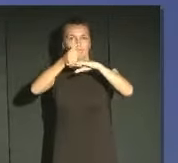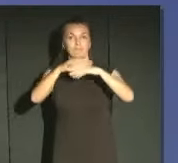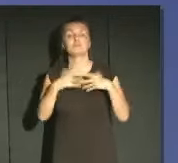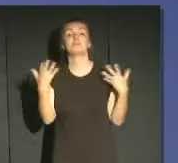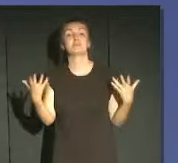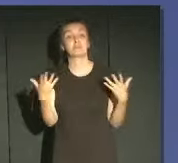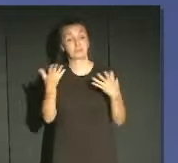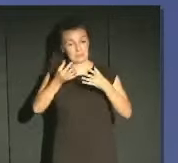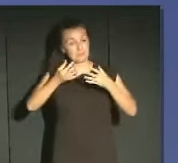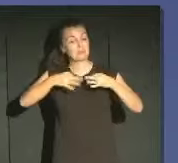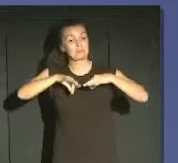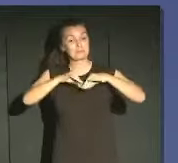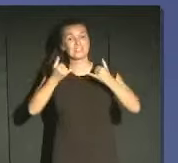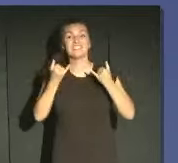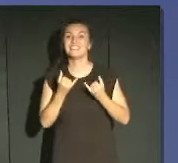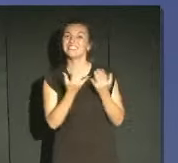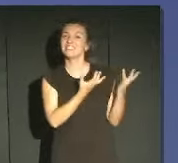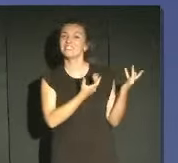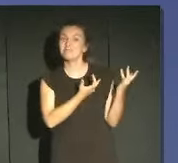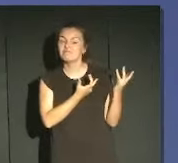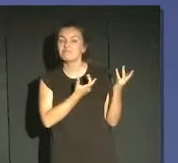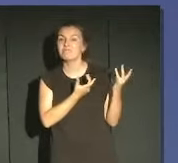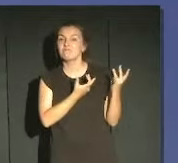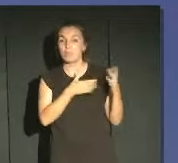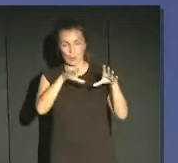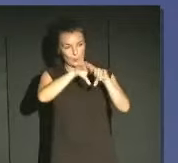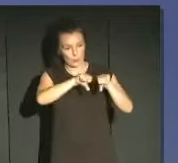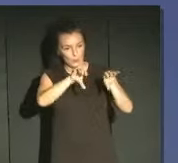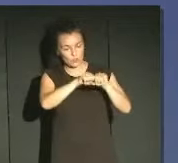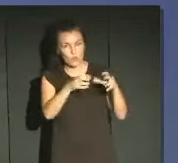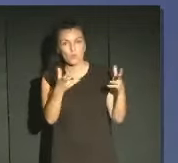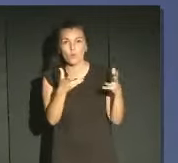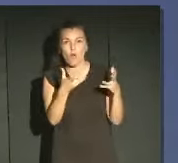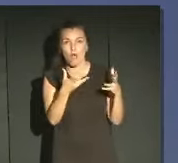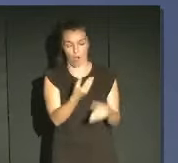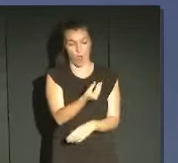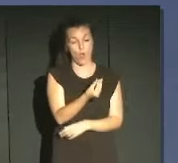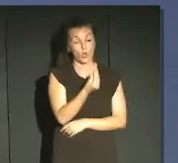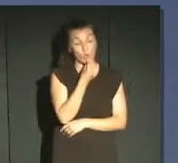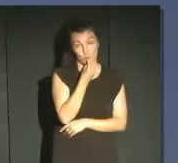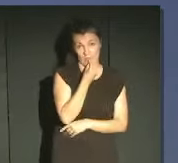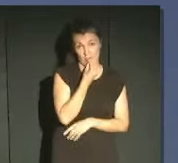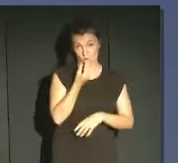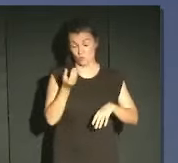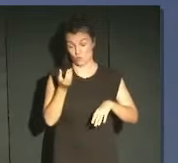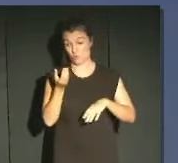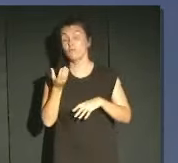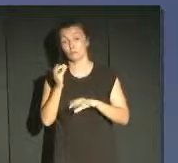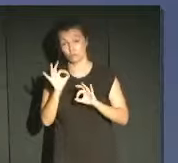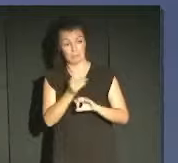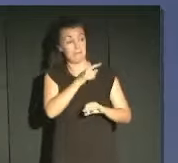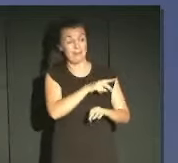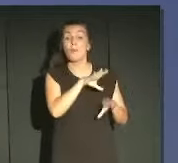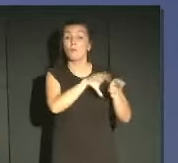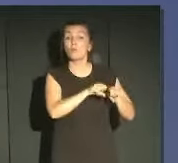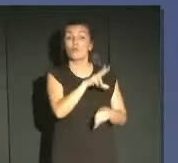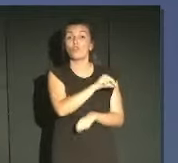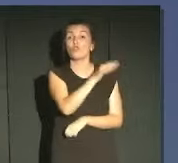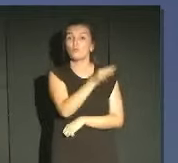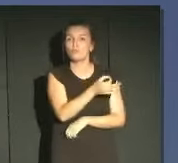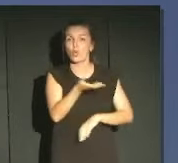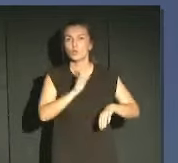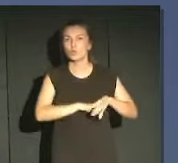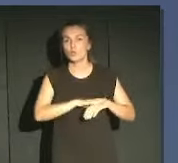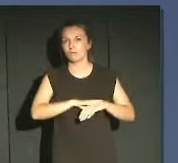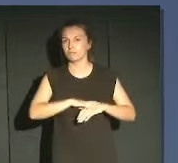dans un pays tropical comme la Martinique nous produisons seulement 30 % de ce que nous consommons alors qu'il y a du soleil toute l'année et